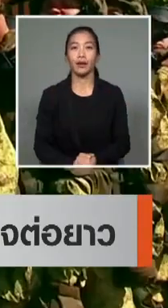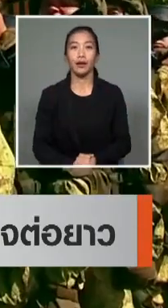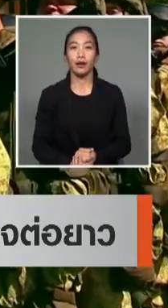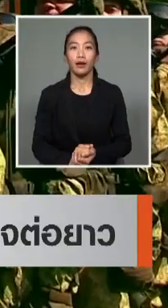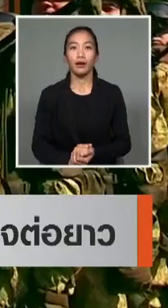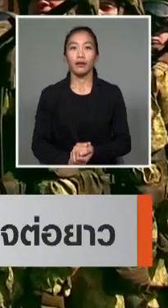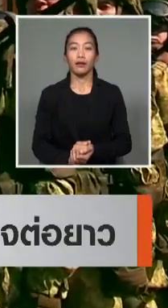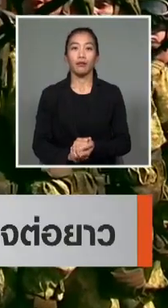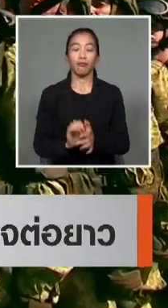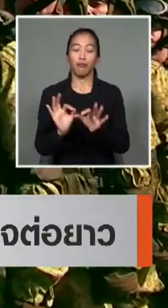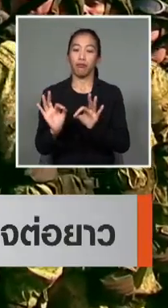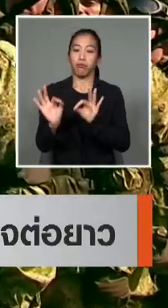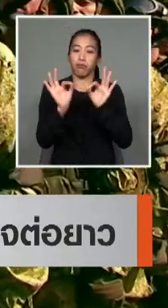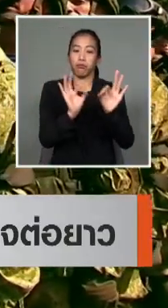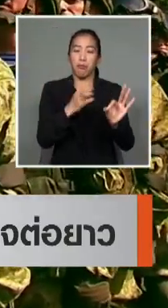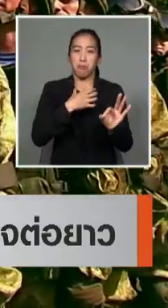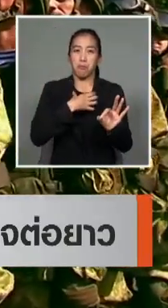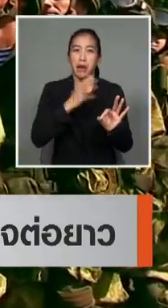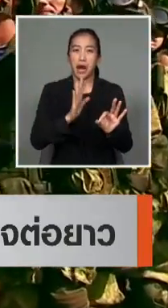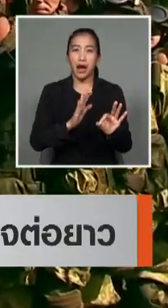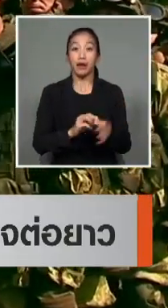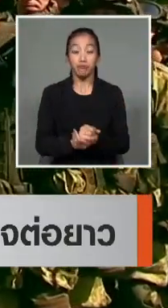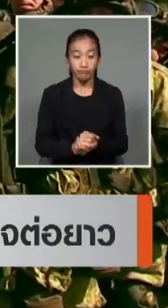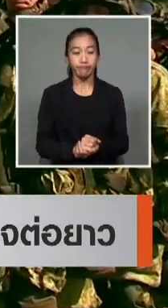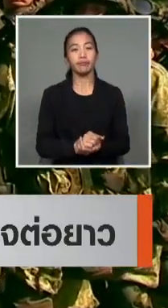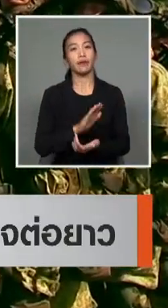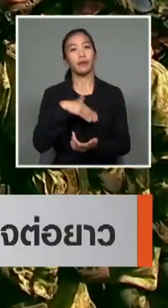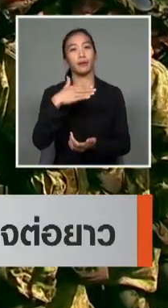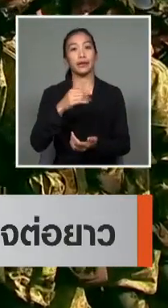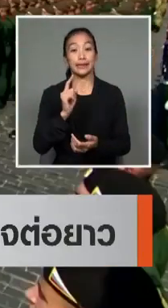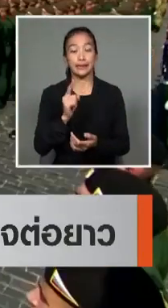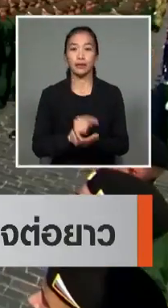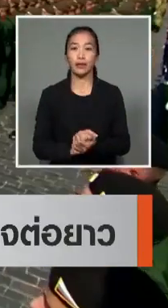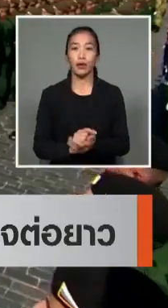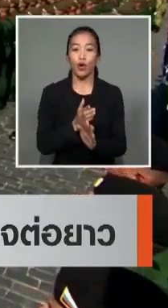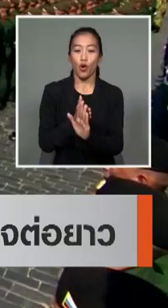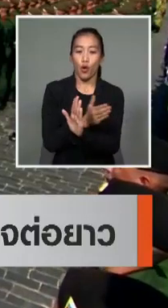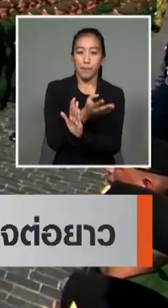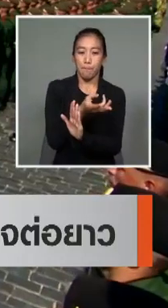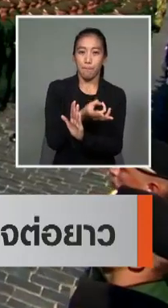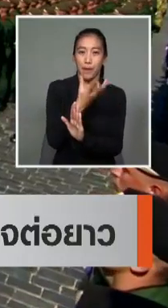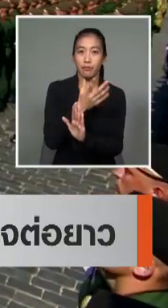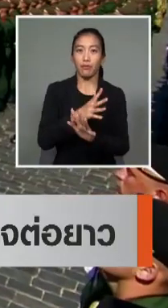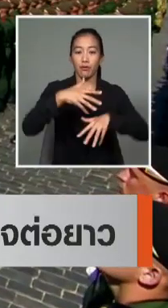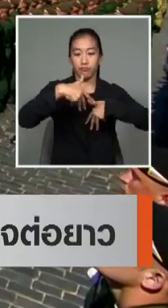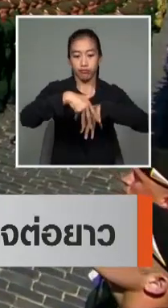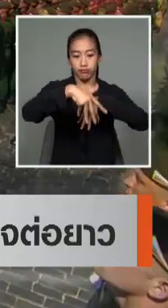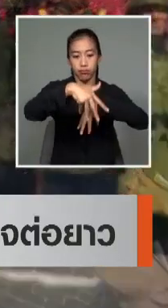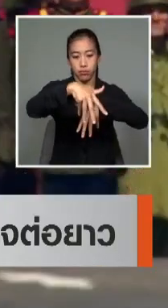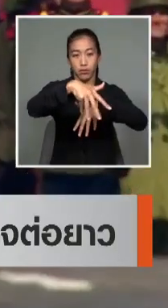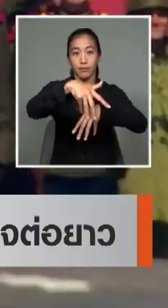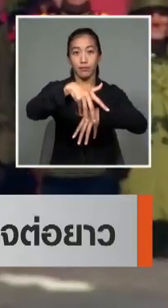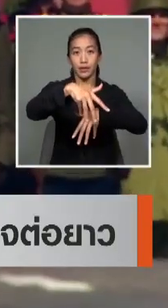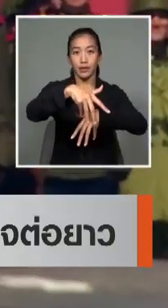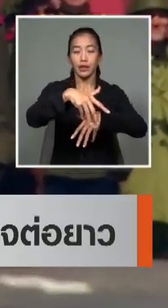ค่ะแต่ว่าพอเลื่อนท้ายที่สุดแล้วนะคะก็ให้มา1วันก่อนหน้าที่จะมีการลงประชามติพอดีวันนี้สำคัญยังไงนะคะสำคัญเพราะว่า